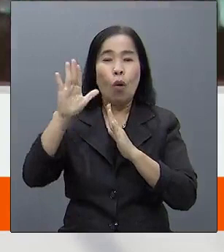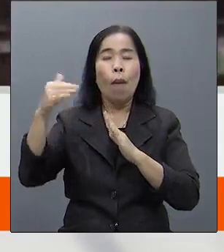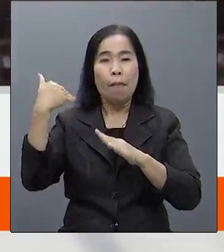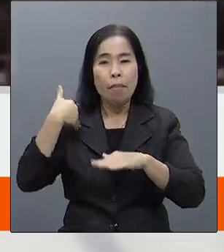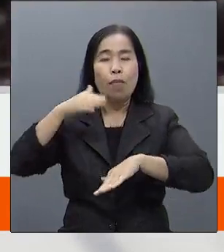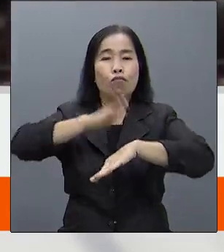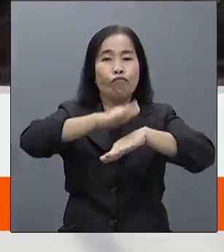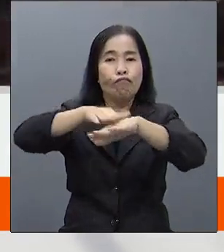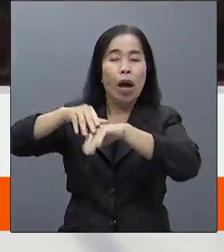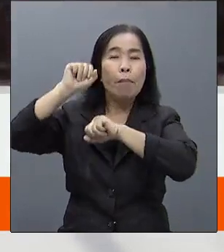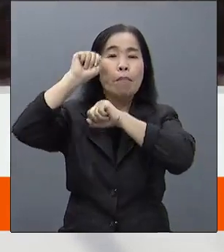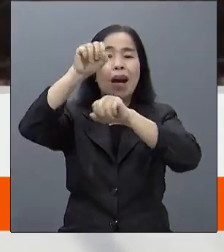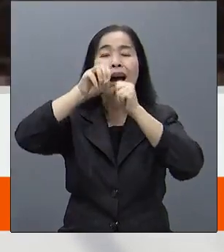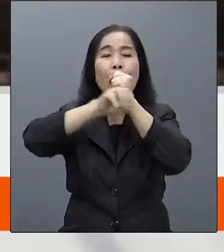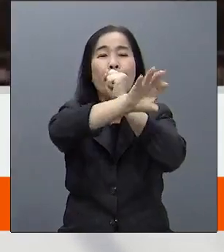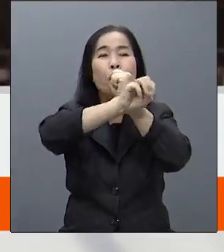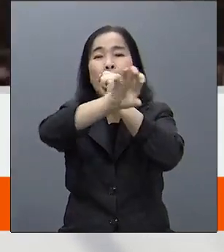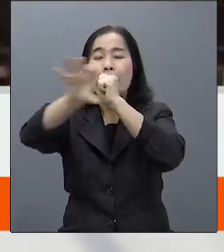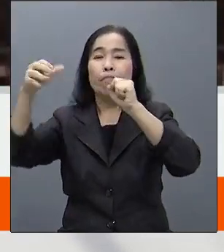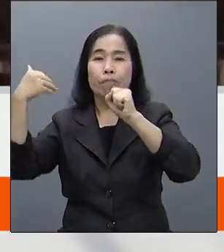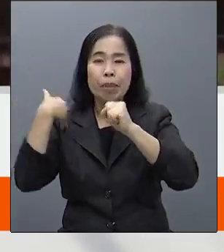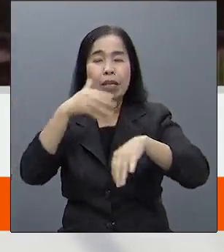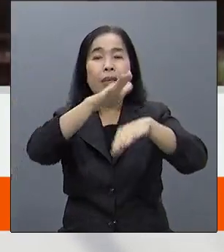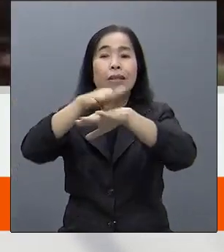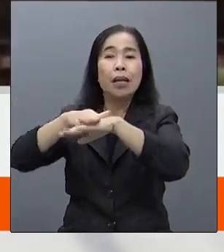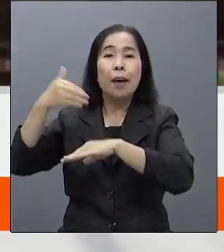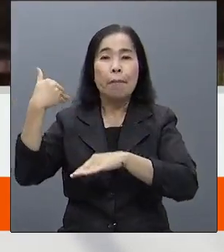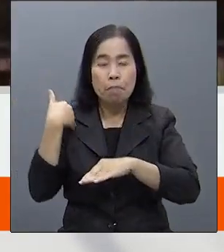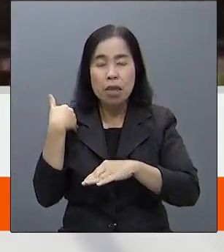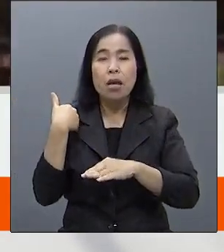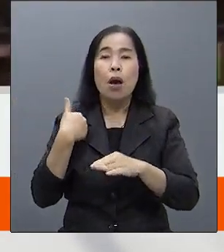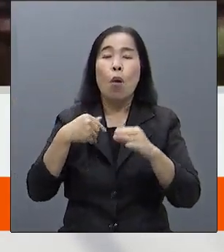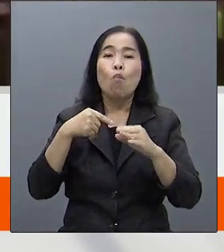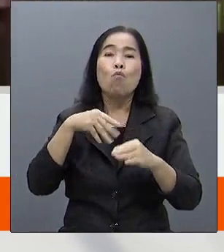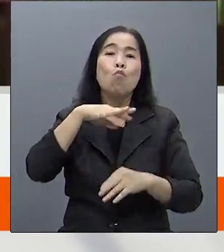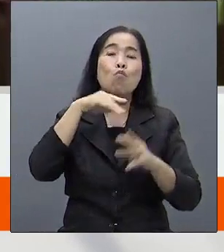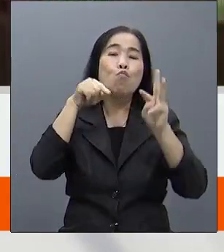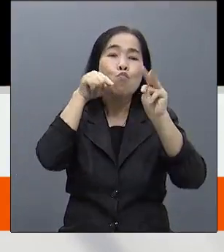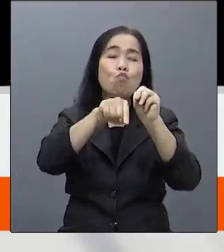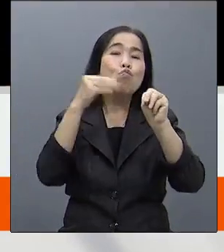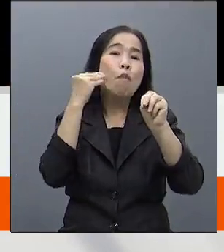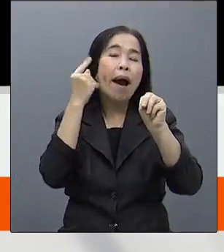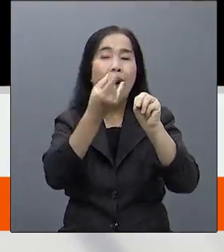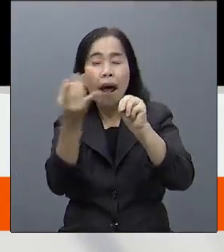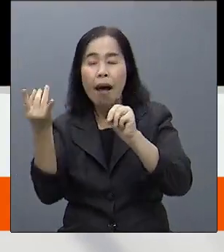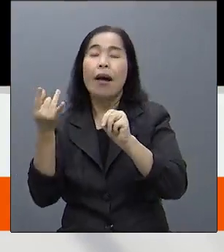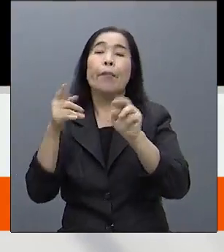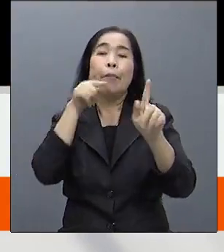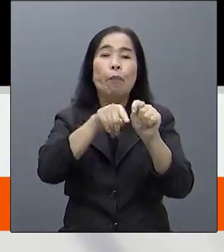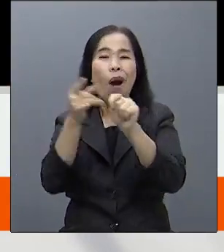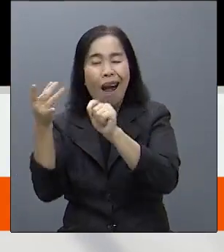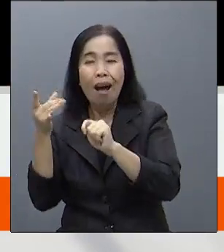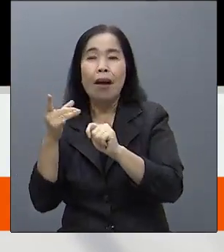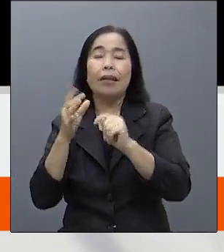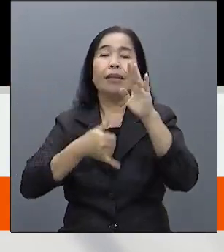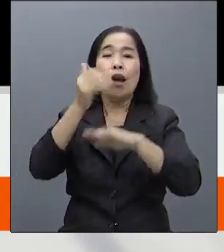าหมู่บ้านไหนที่อยู่ในความเสี่ยงที่อาจจะได้รับผลกระทบนะครับจังหวัดก็ได้มีการให้ท่านนายอำเภอท่านกำนันผู้ใหญ่